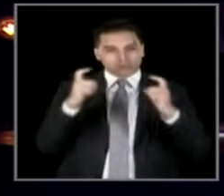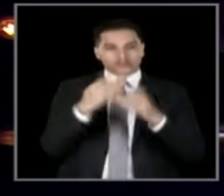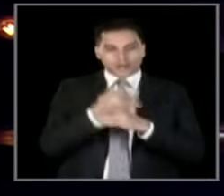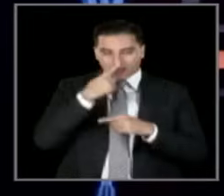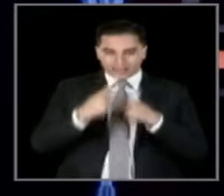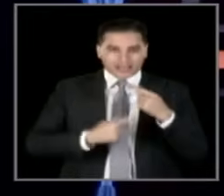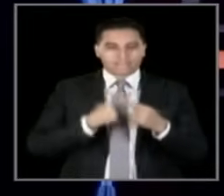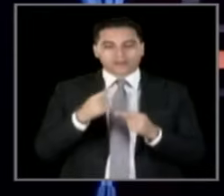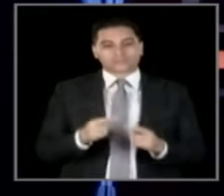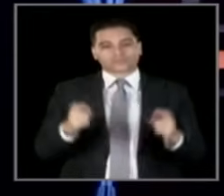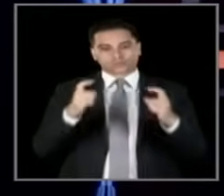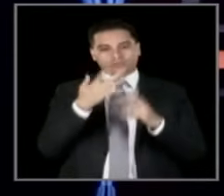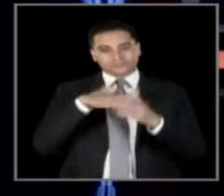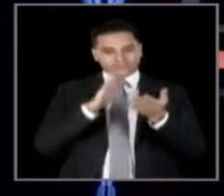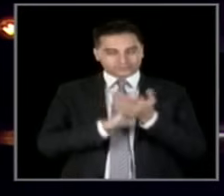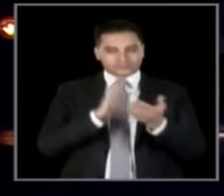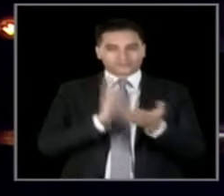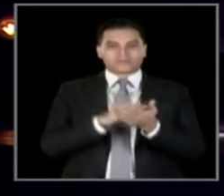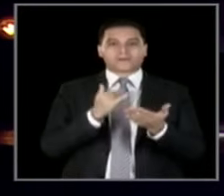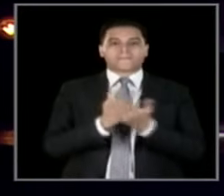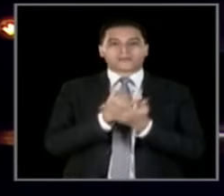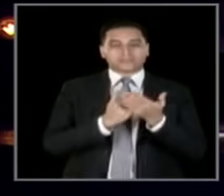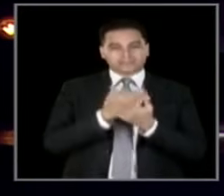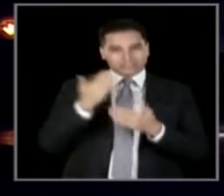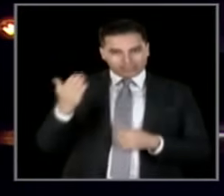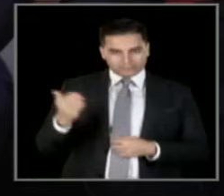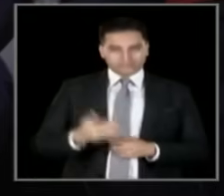نكمل البطولة. نحيي كلية مدرسة الأرمن.